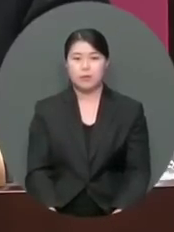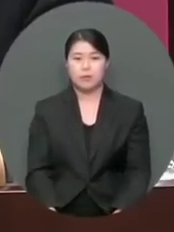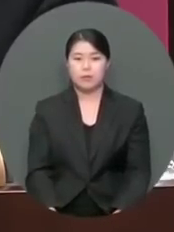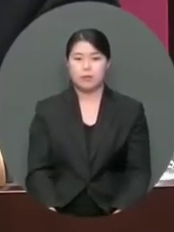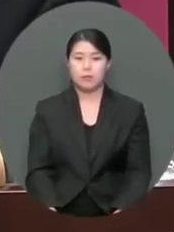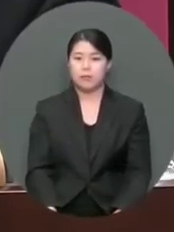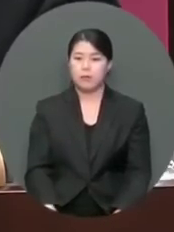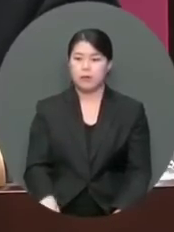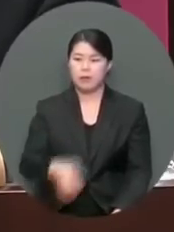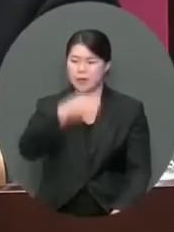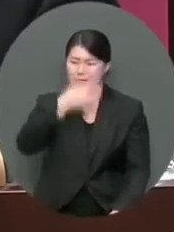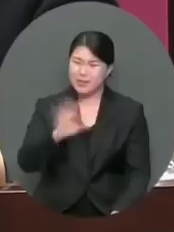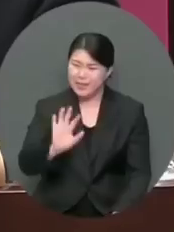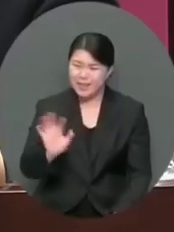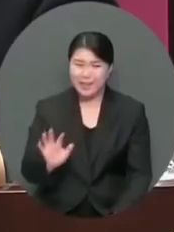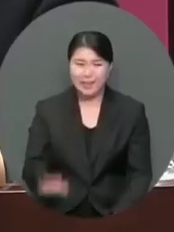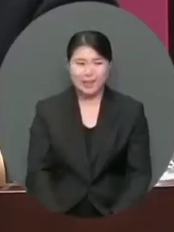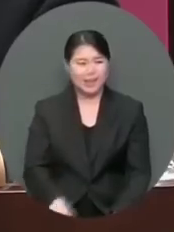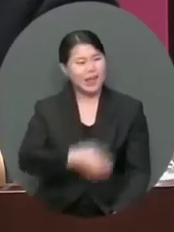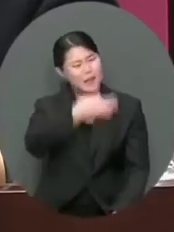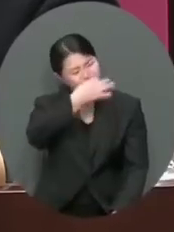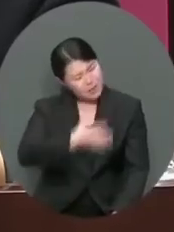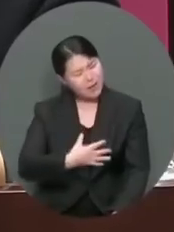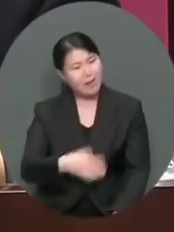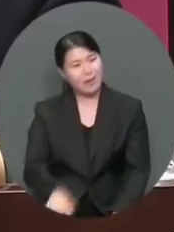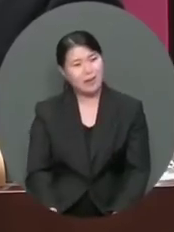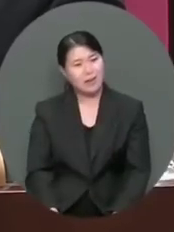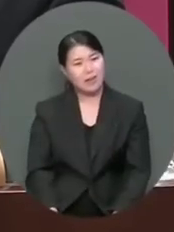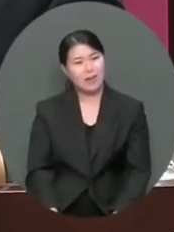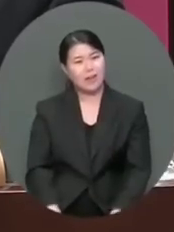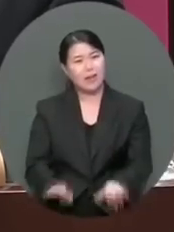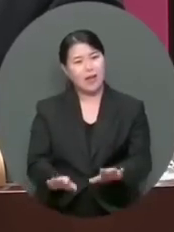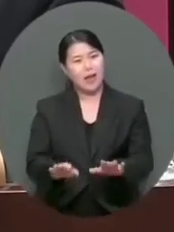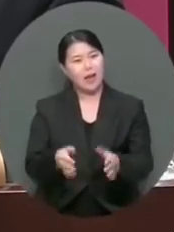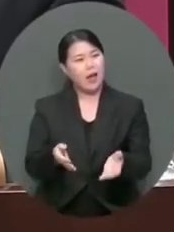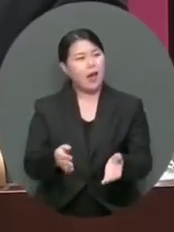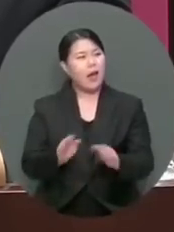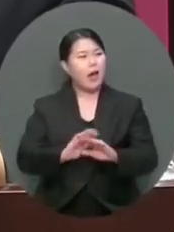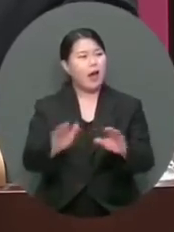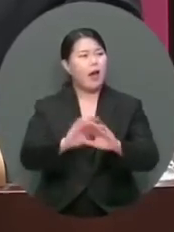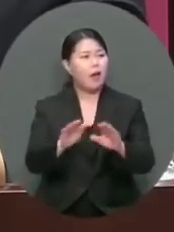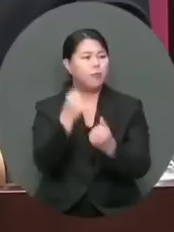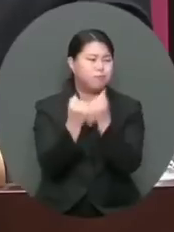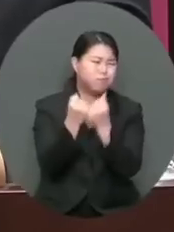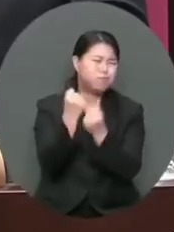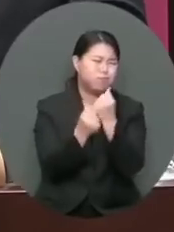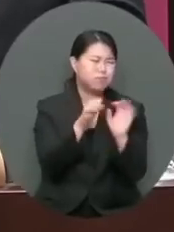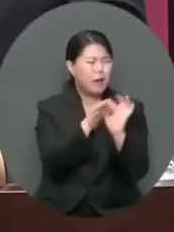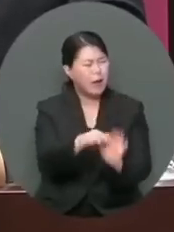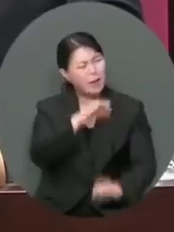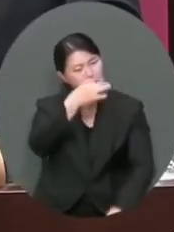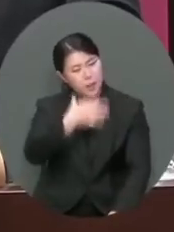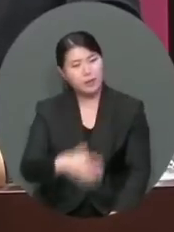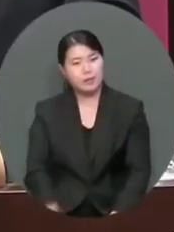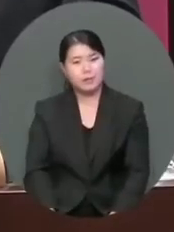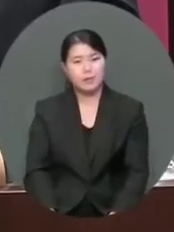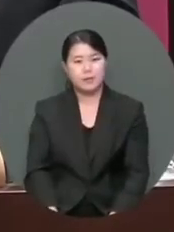안 힘드세요? 힘듭니다. 말만 잡혀 주십시오. 이런 선동에 대응하는 게 너무 힘듭니다.